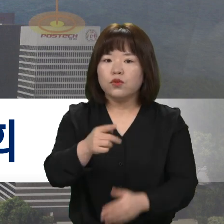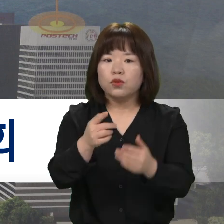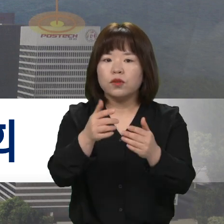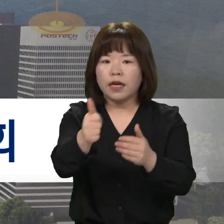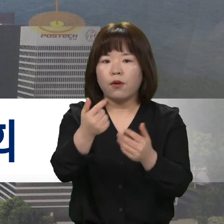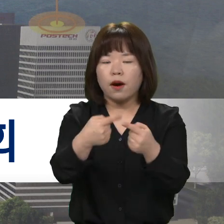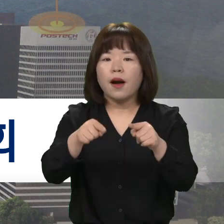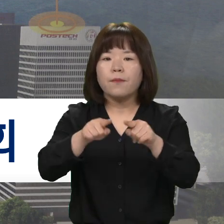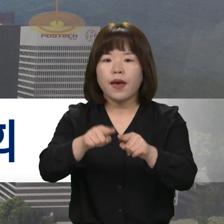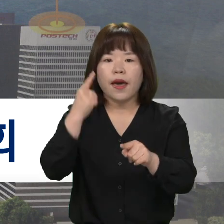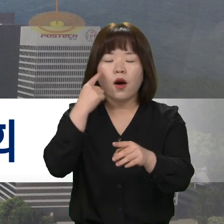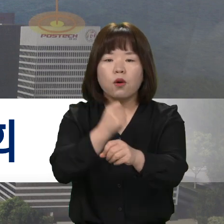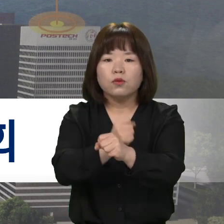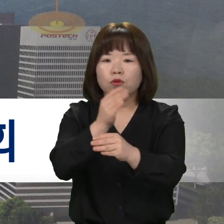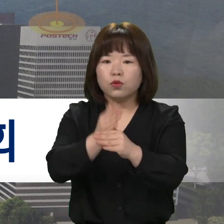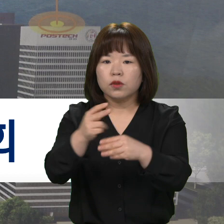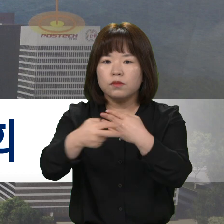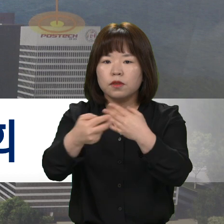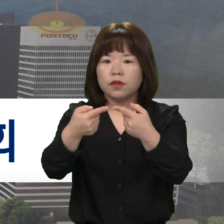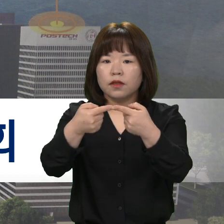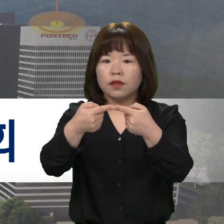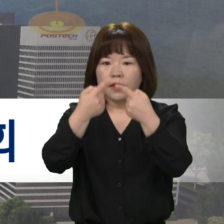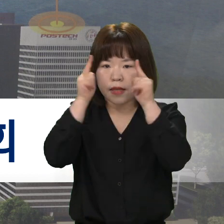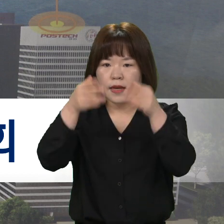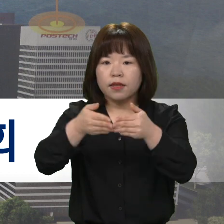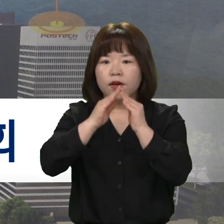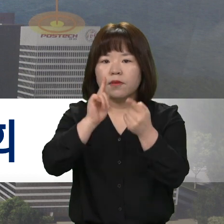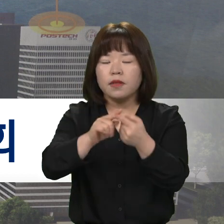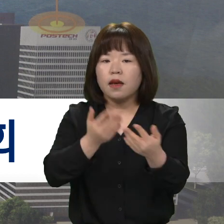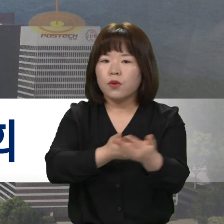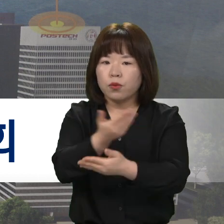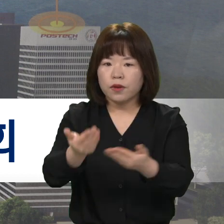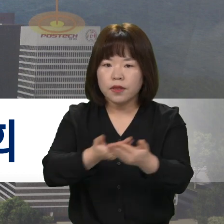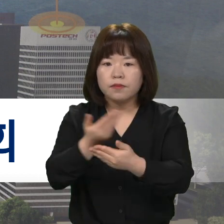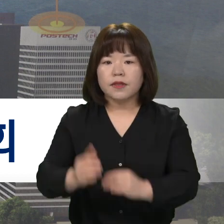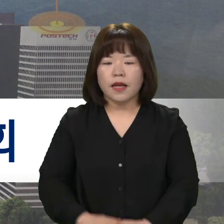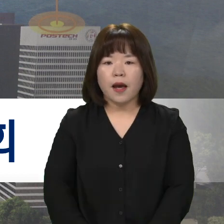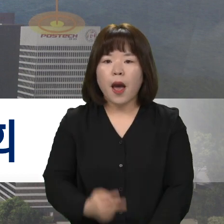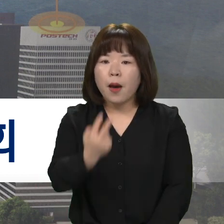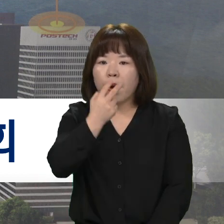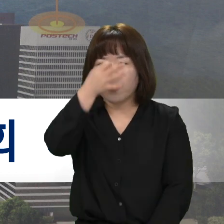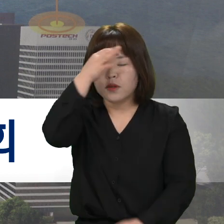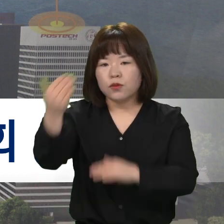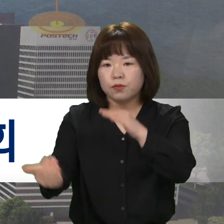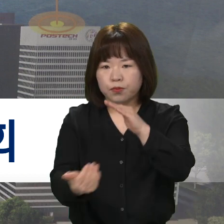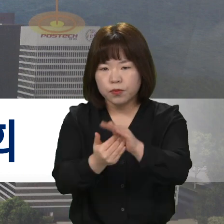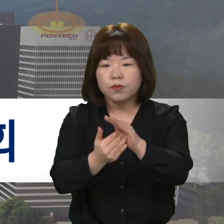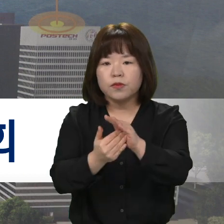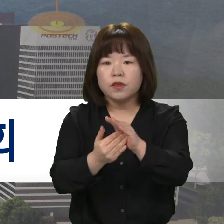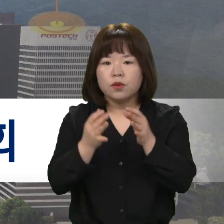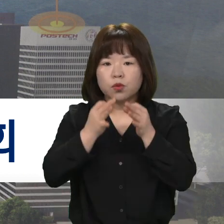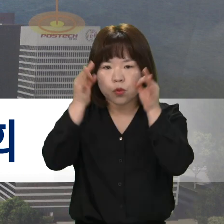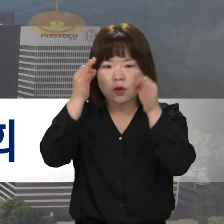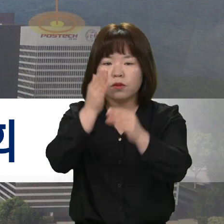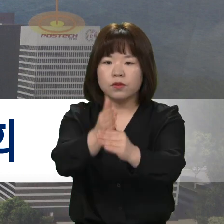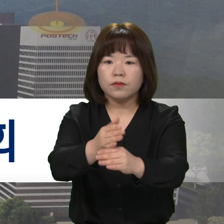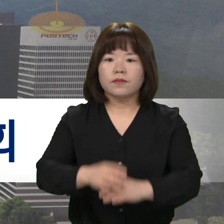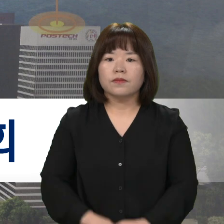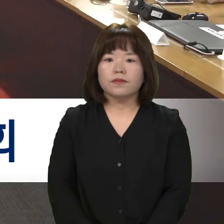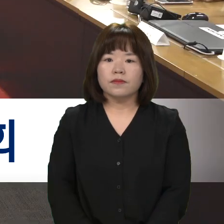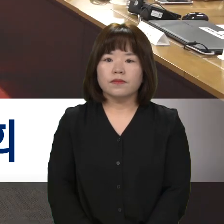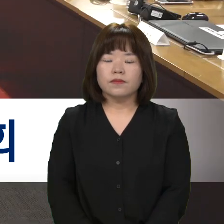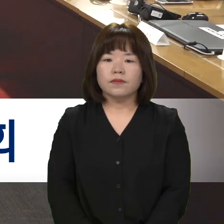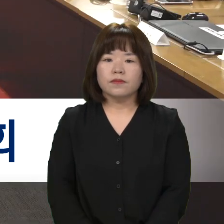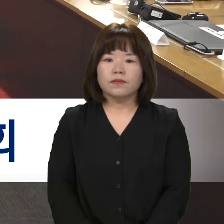장관과 함께 연구 중심의대 설립에 대한 의견을 나눴는데요시는 바이오보국 실현의 청사진을 그리고 있습니다